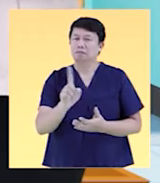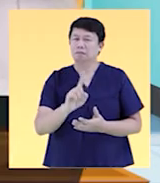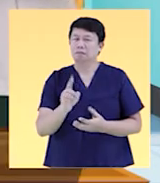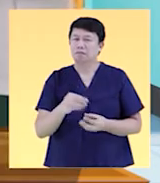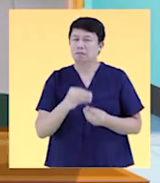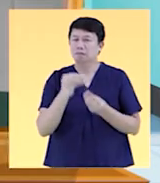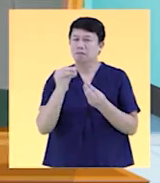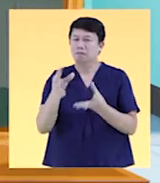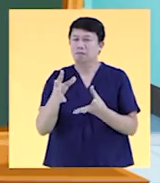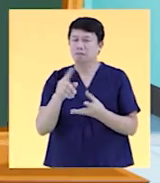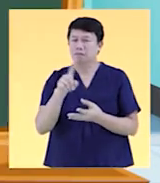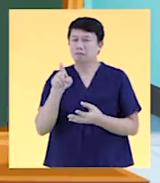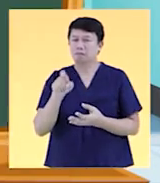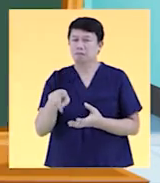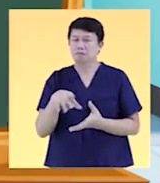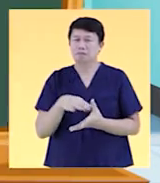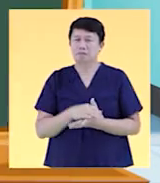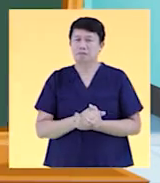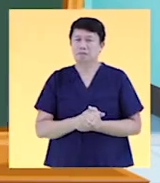what are given?